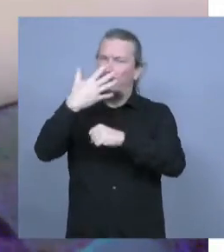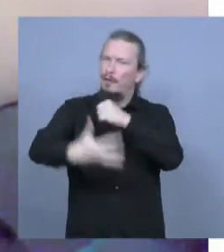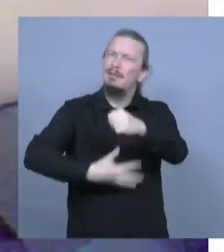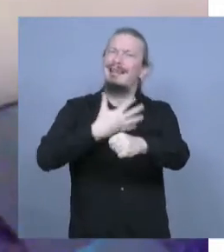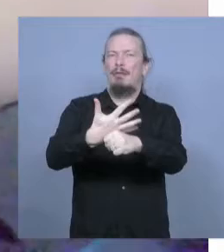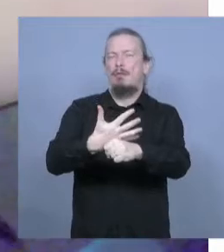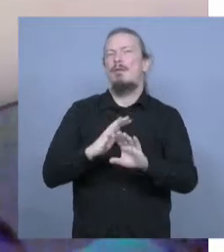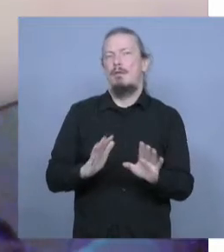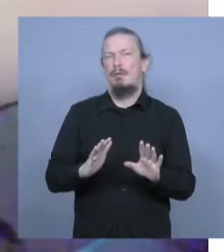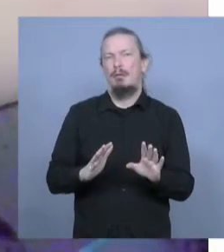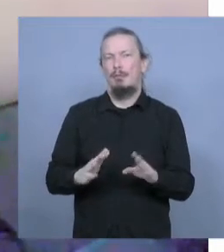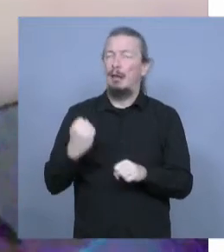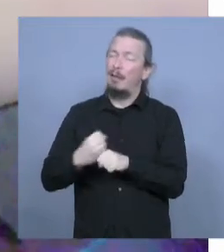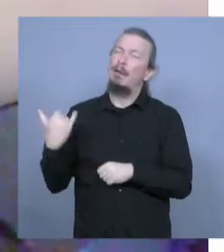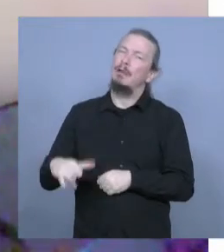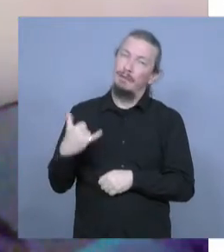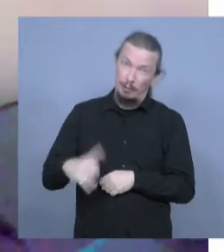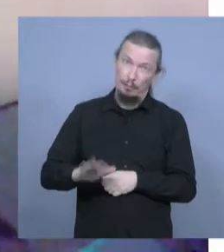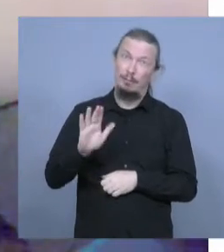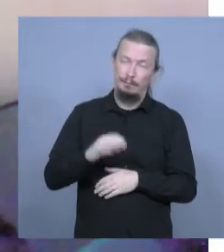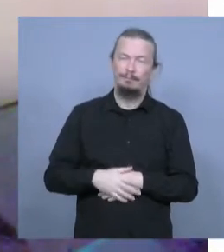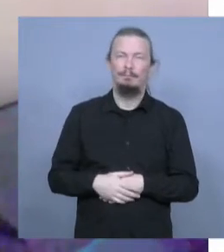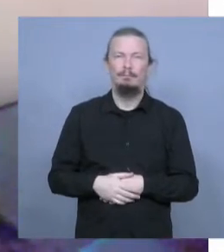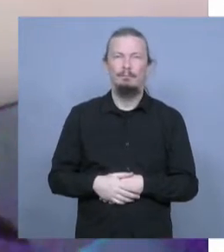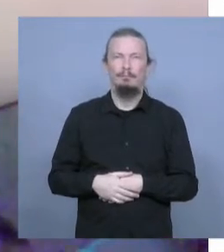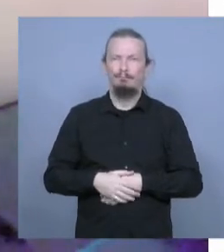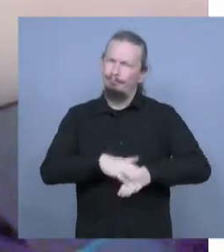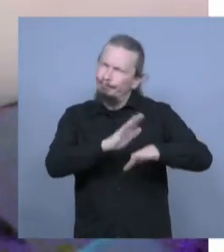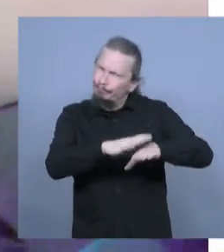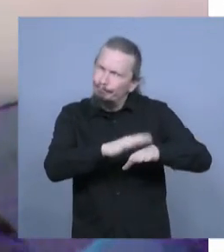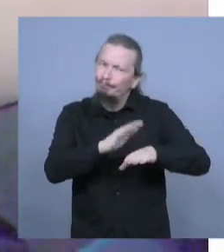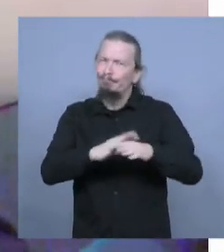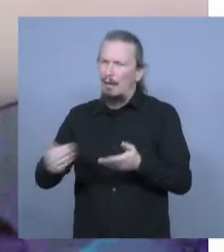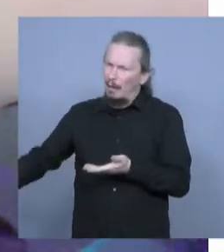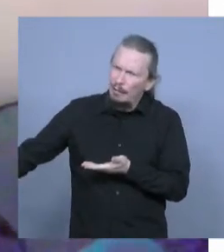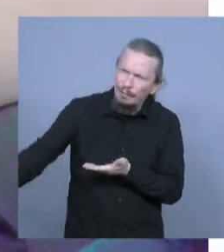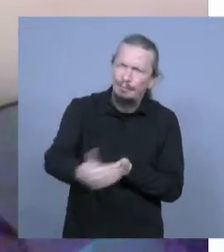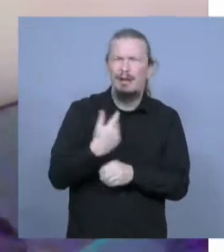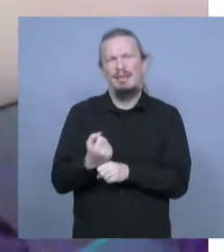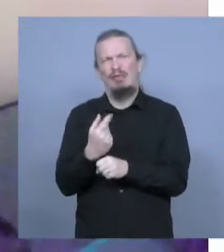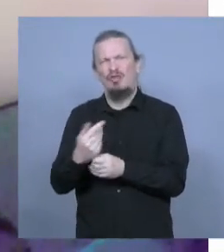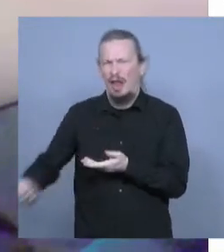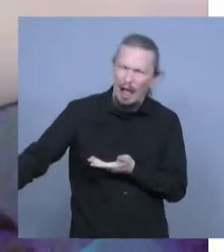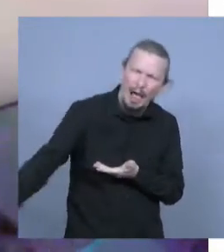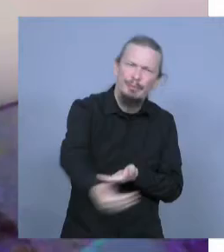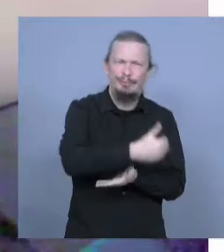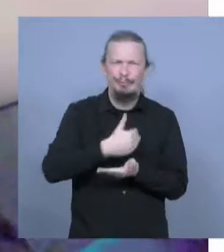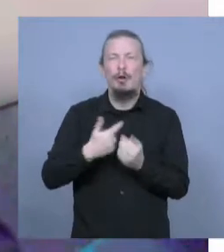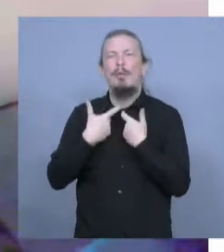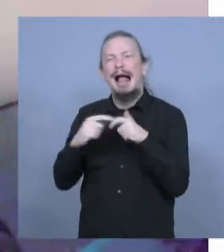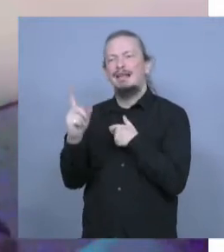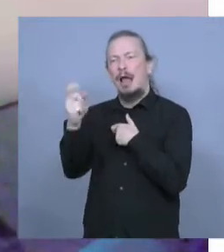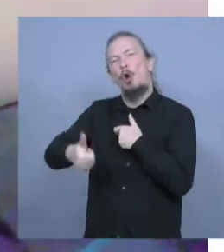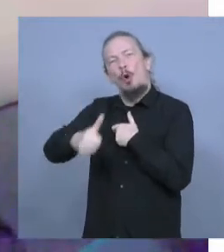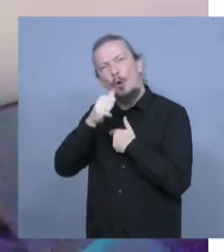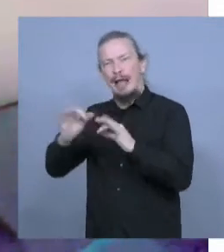je le disais, il reste beaucoup à faire. Nous renouvelons notre appel pour un ramassage régulier des déchets et pour un accès à l'eau potable